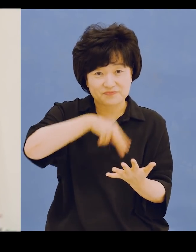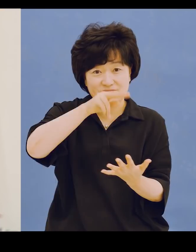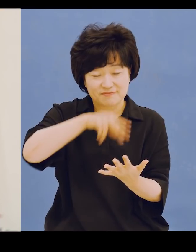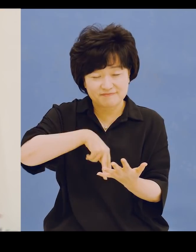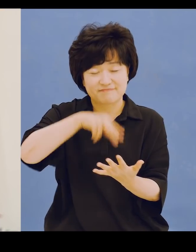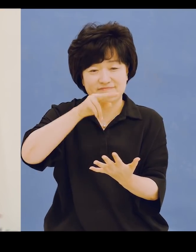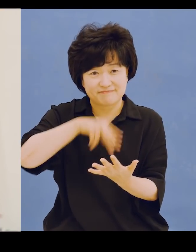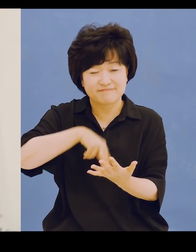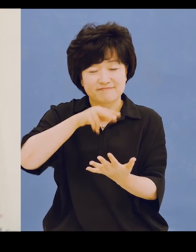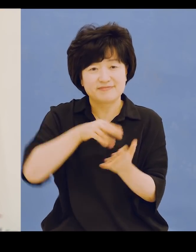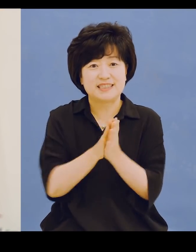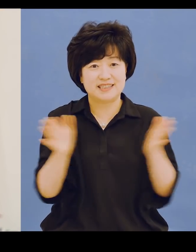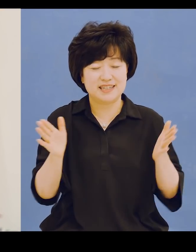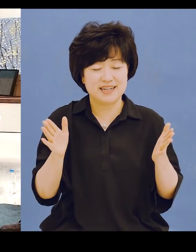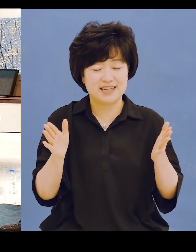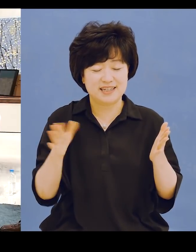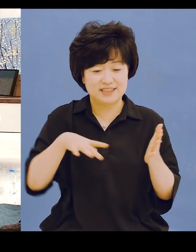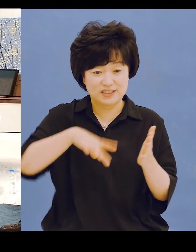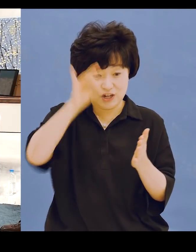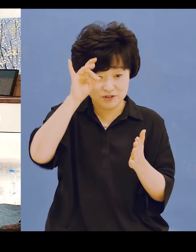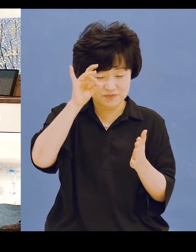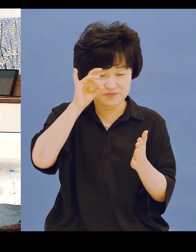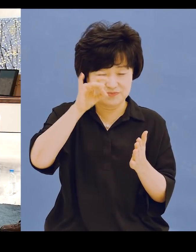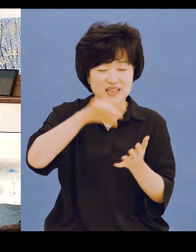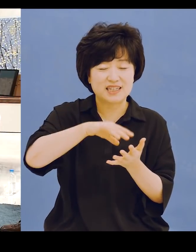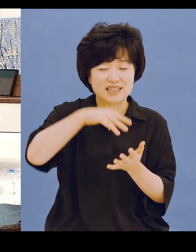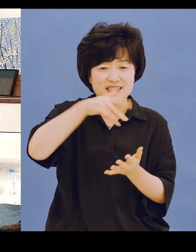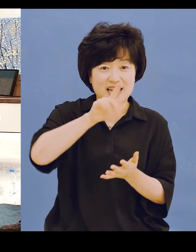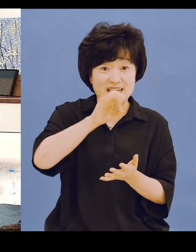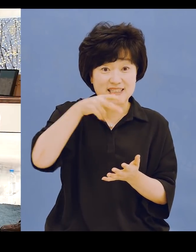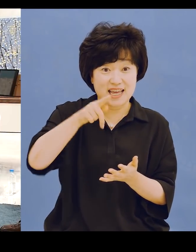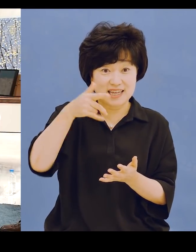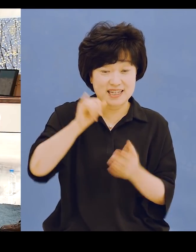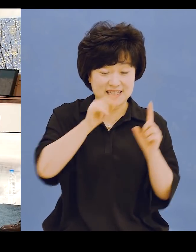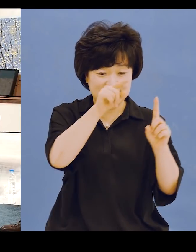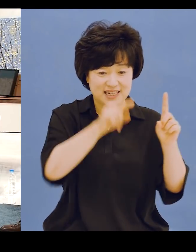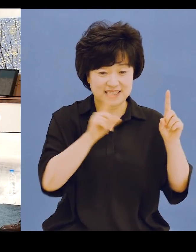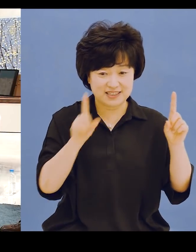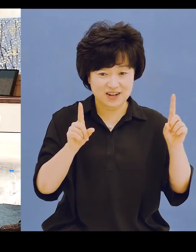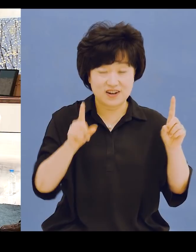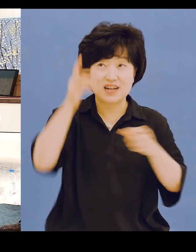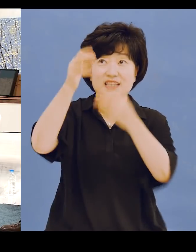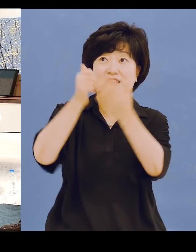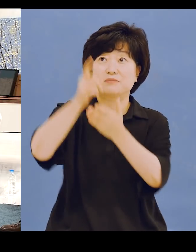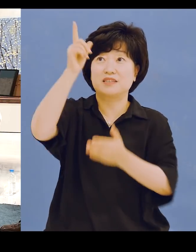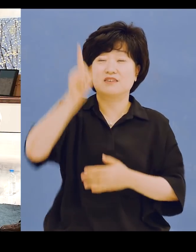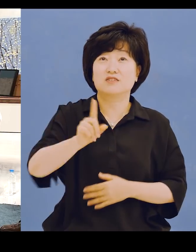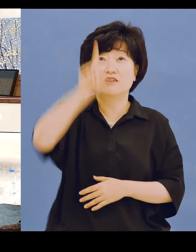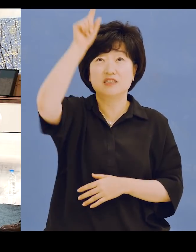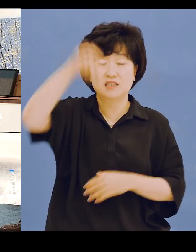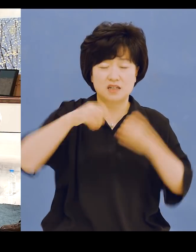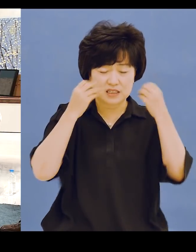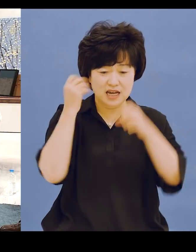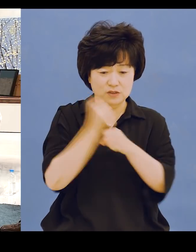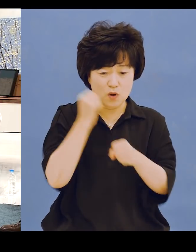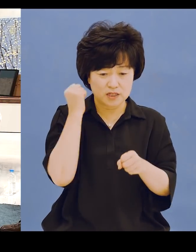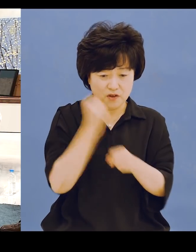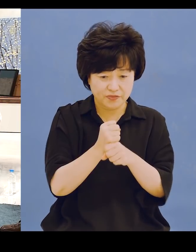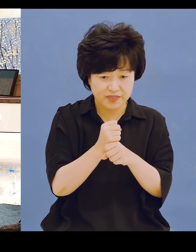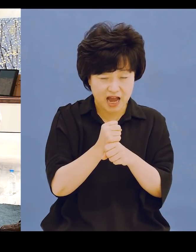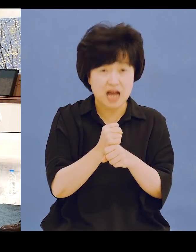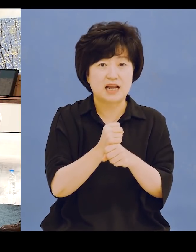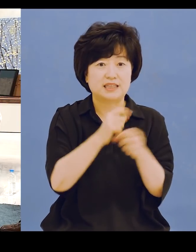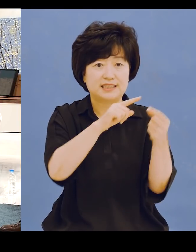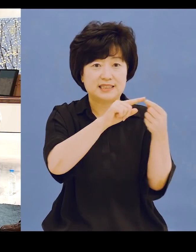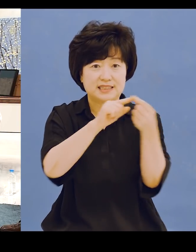기도하고. 그런데 첫 장 창세기 1장 1절에 천지 하나님께서 천지를 창조하셨다고 하는 이